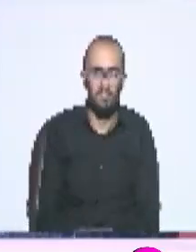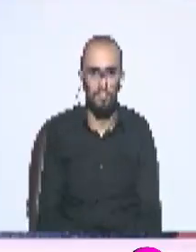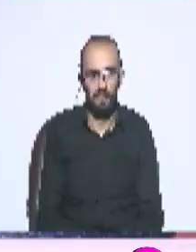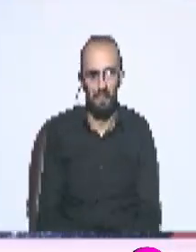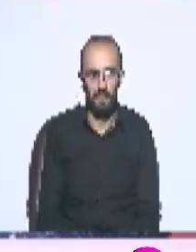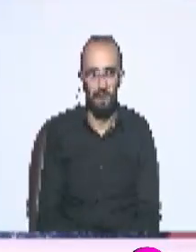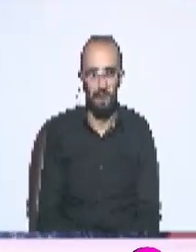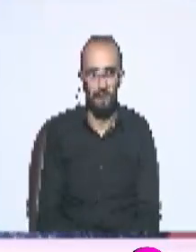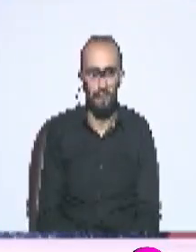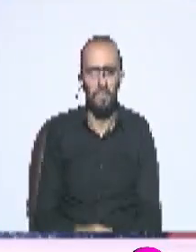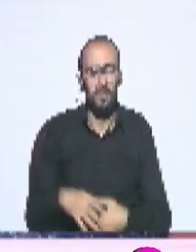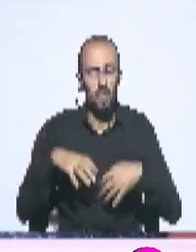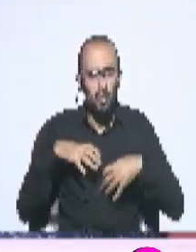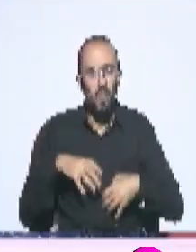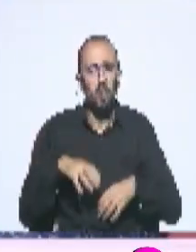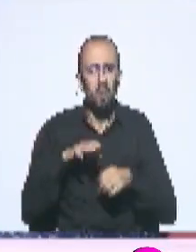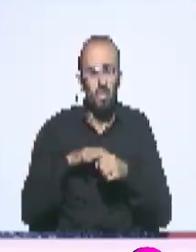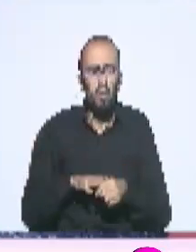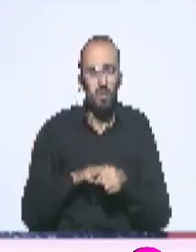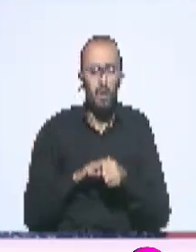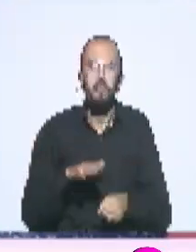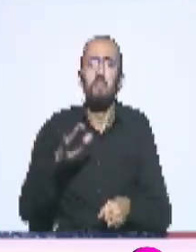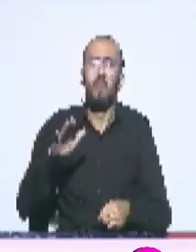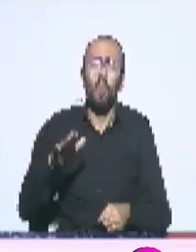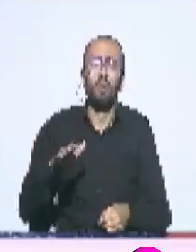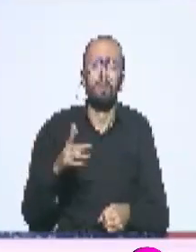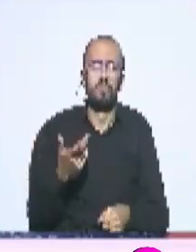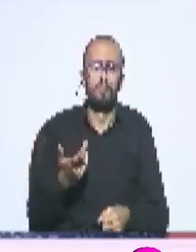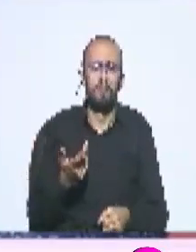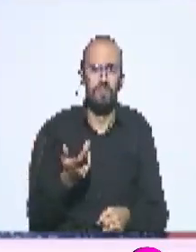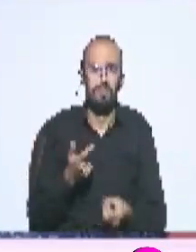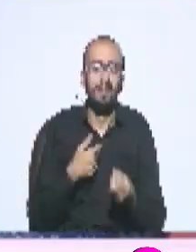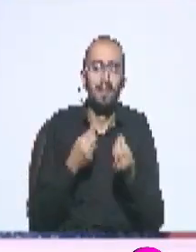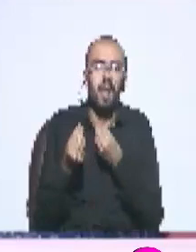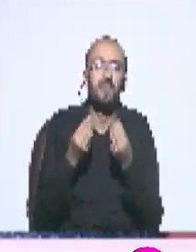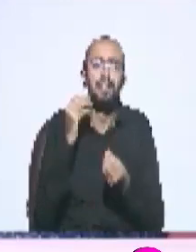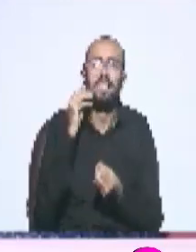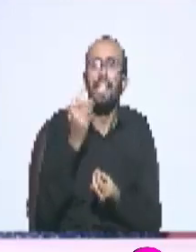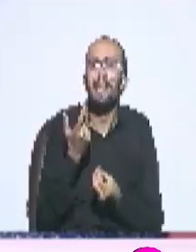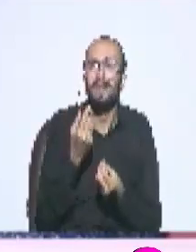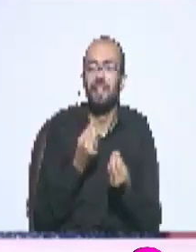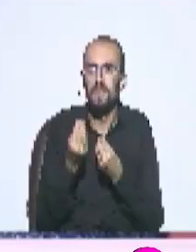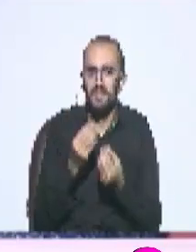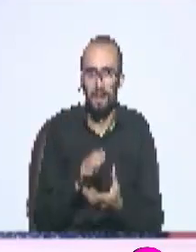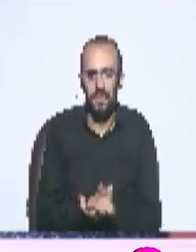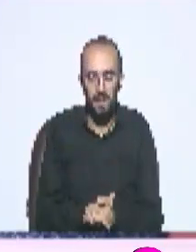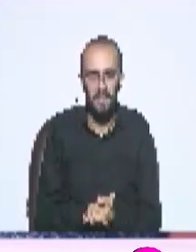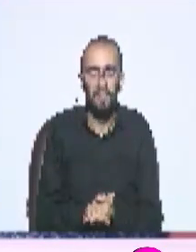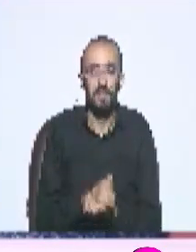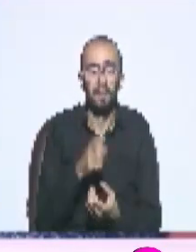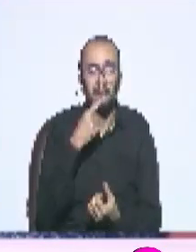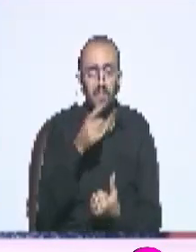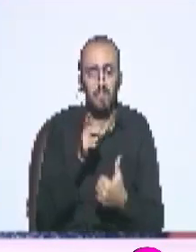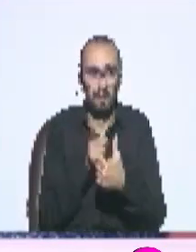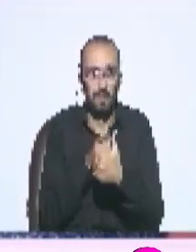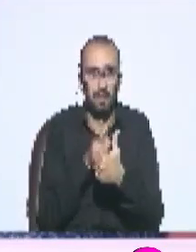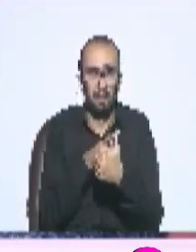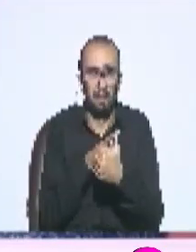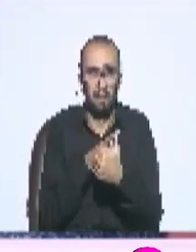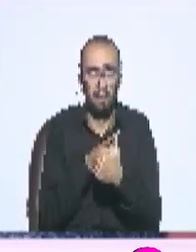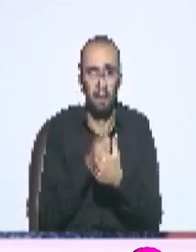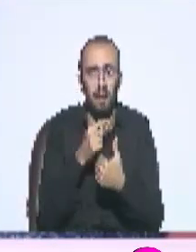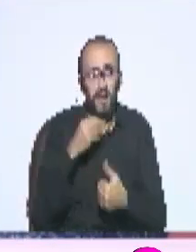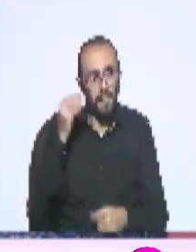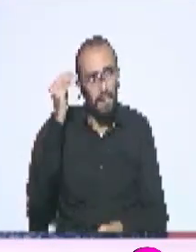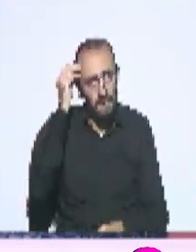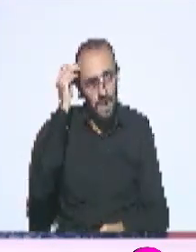ف الضغوط هتبقى بتفضل موجوده وهي جزء من الرحله طب تمام اول حاجه انا لازم ابقى جزء من